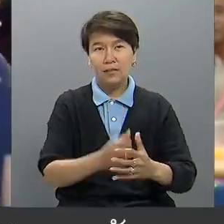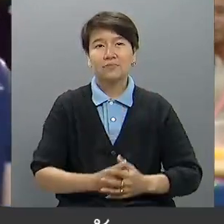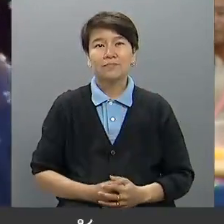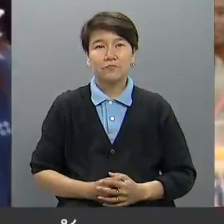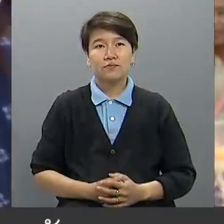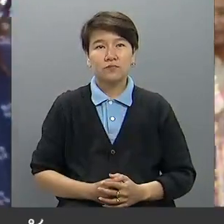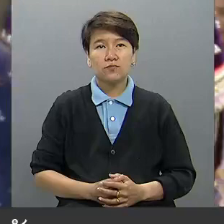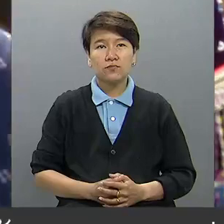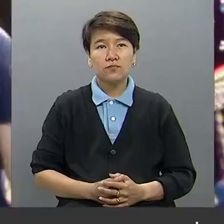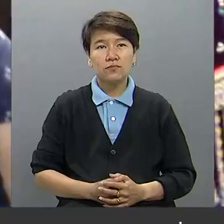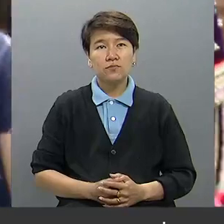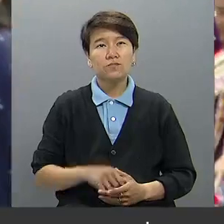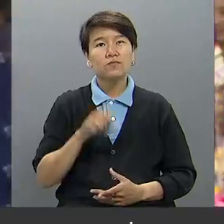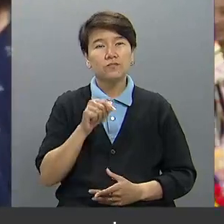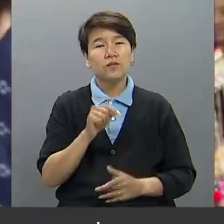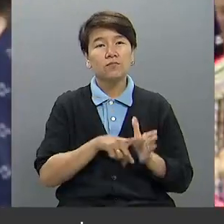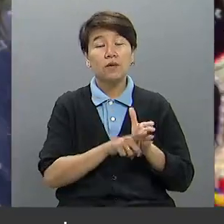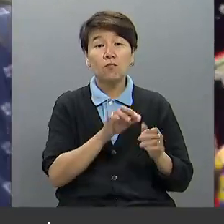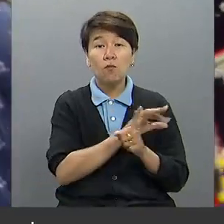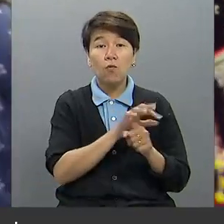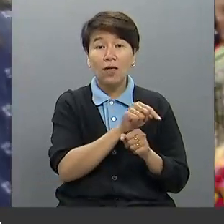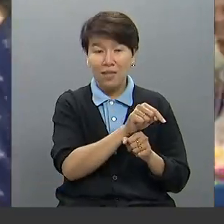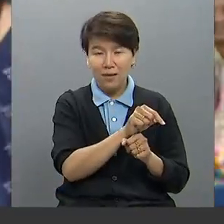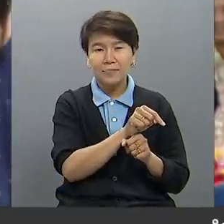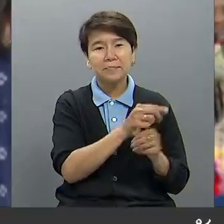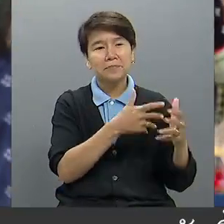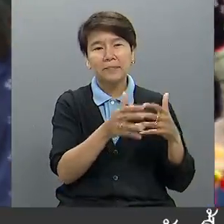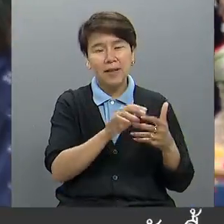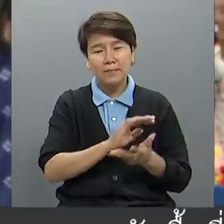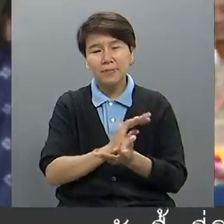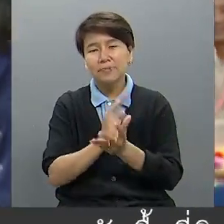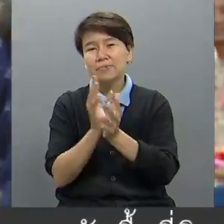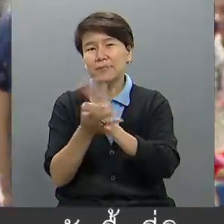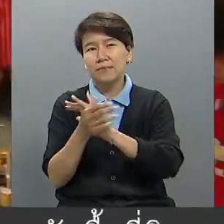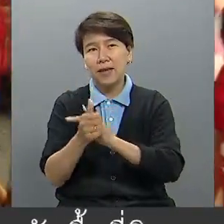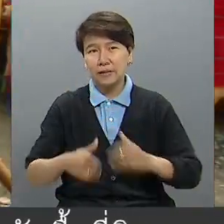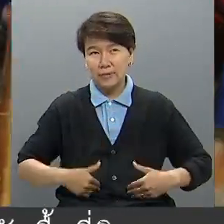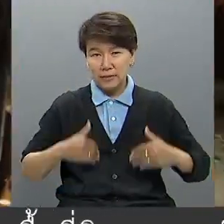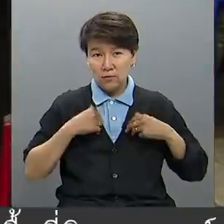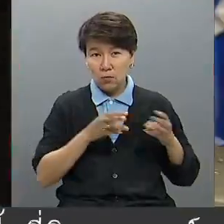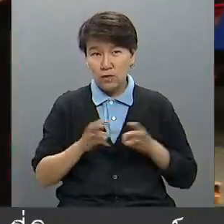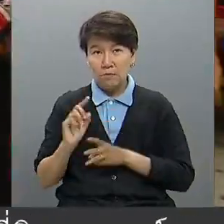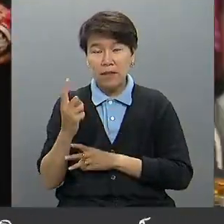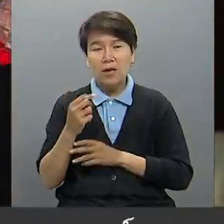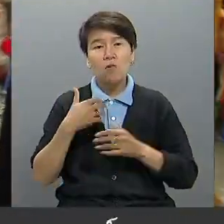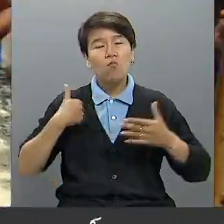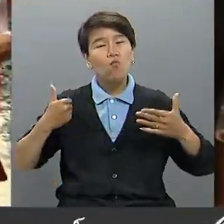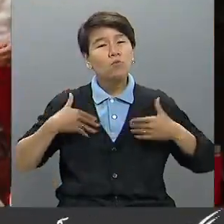ถานการณ์โควิดนะฮะก็มีชีวิตแบบ new normal เนี้ยนะครับอย่างมีความสุขและยั่งยืนนะครับ